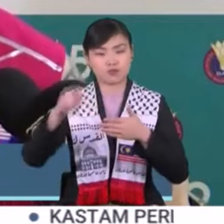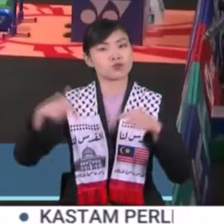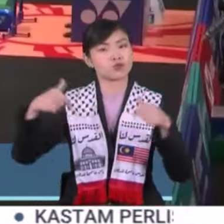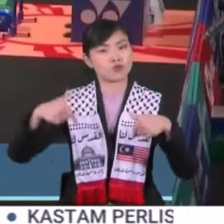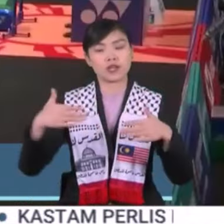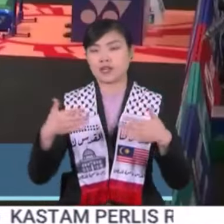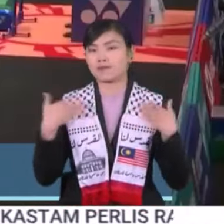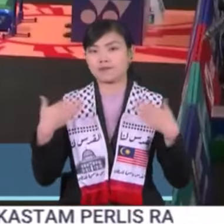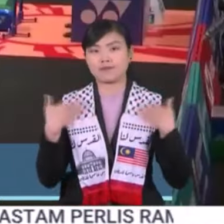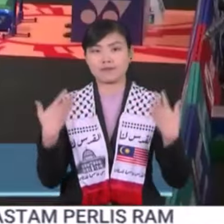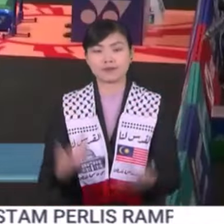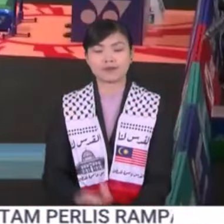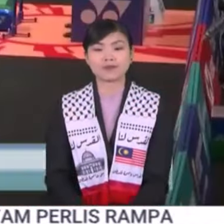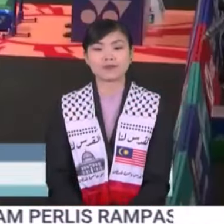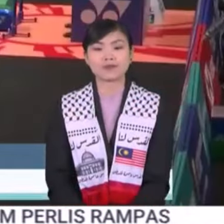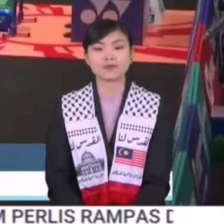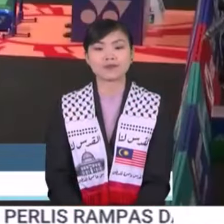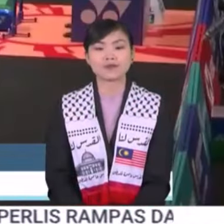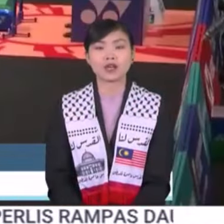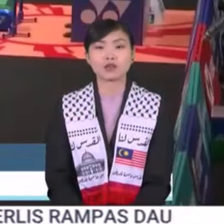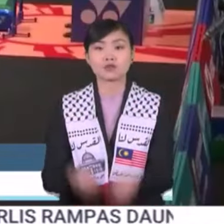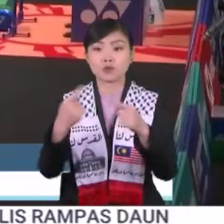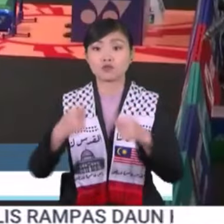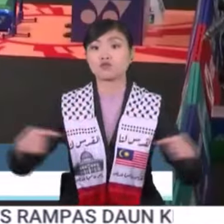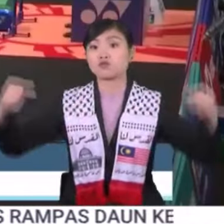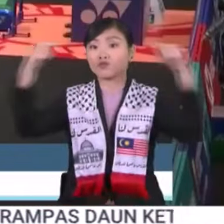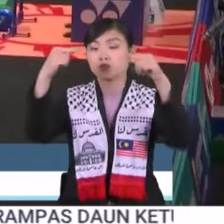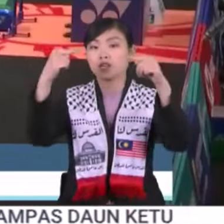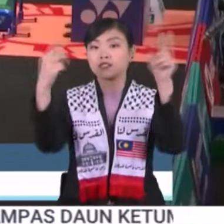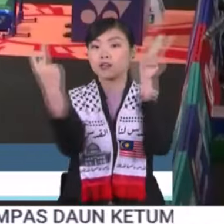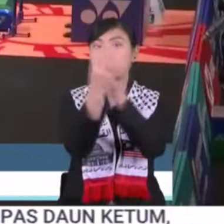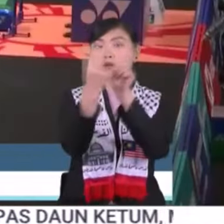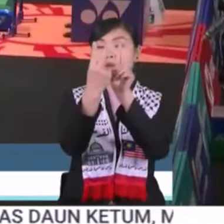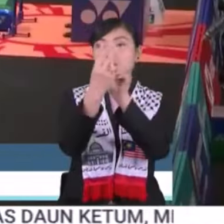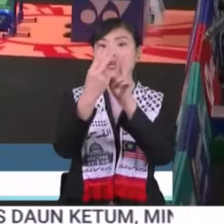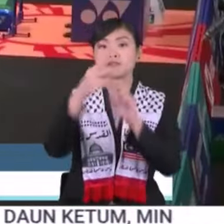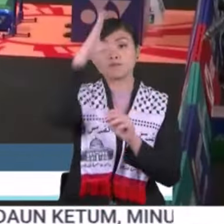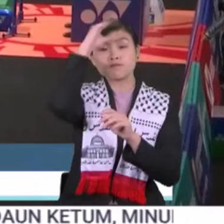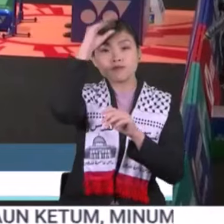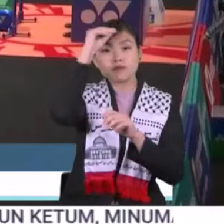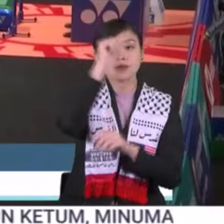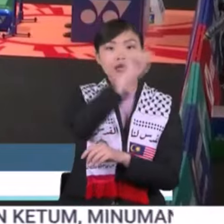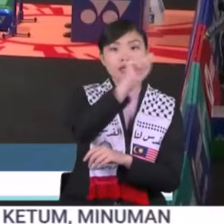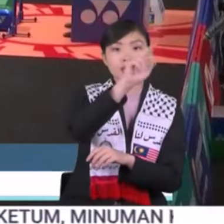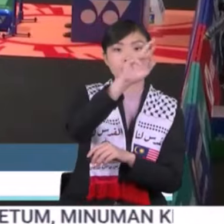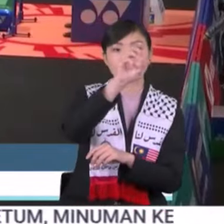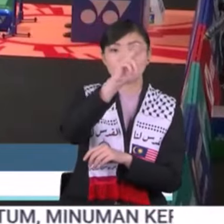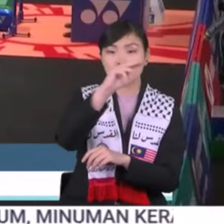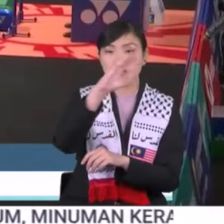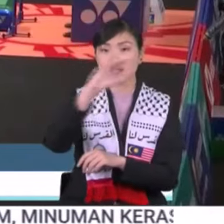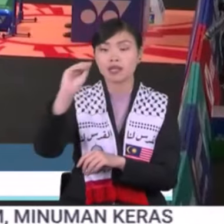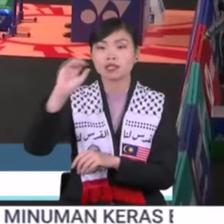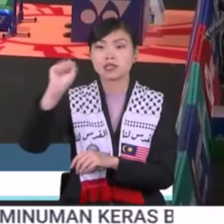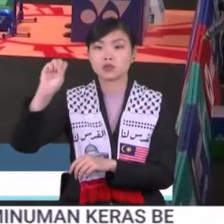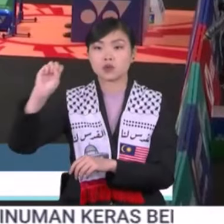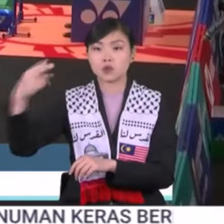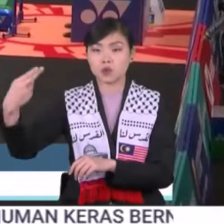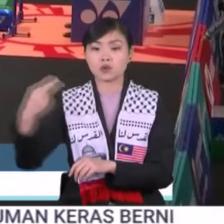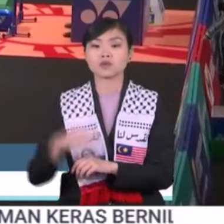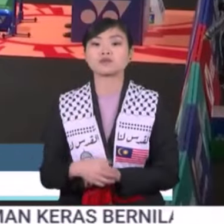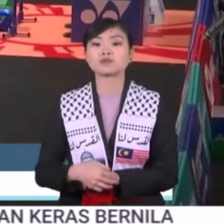yeah. Turut layak ke suku akhir, beregu utama negara Aaron Chia So Wuyik. Beregu keempat dunia itu tidak menghadapi